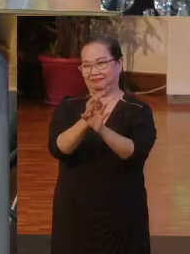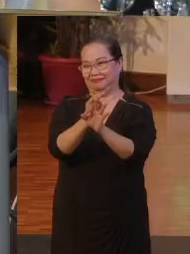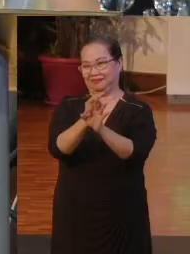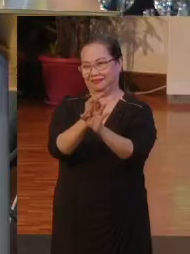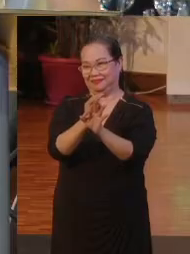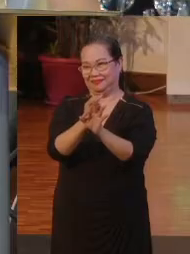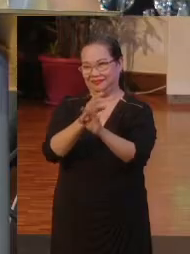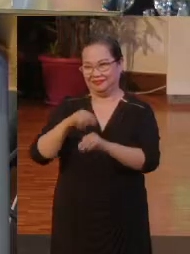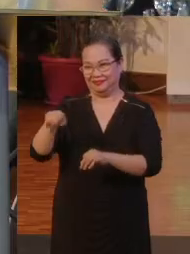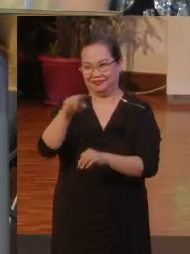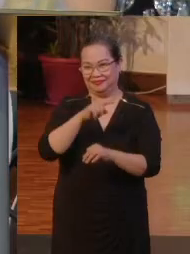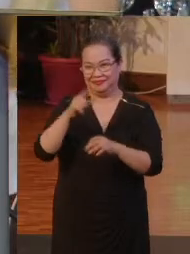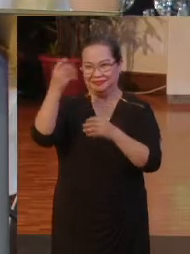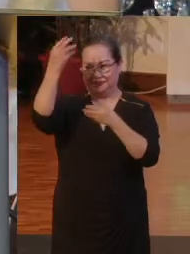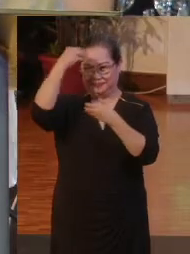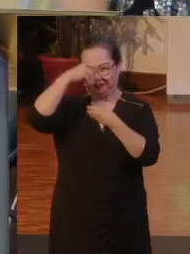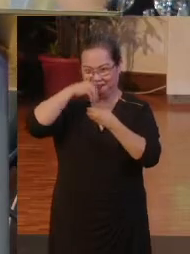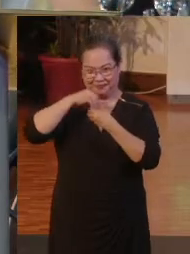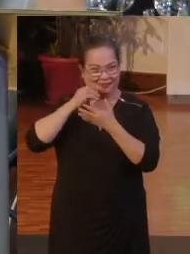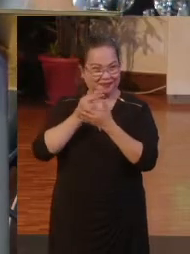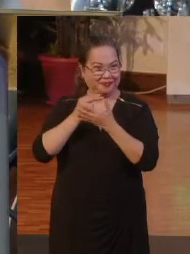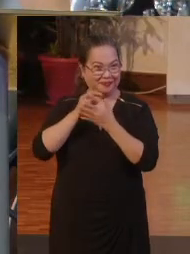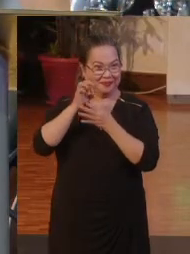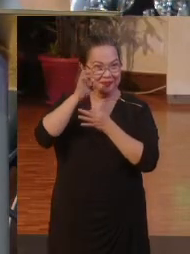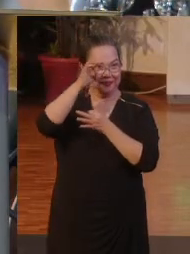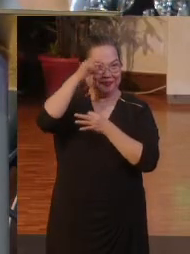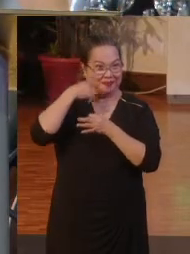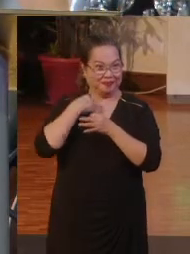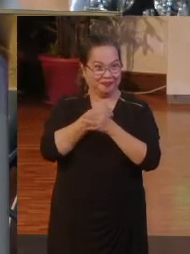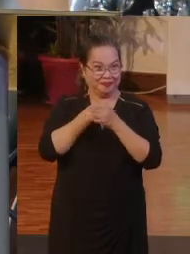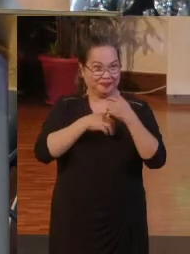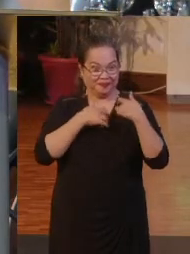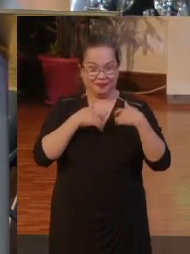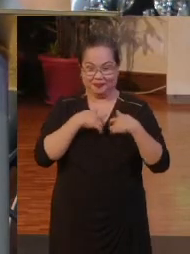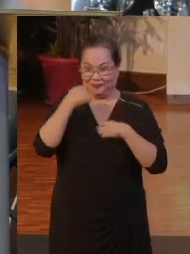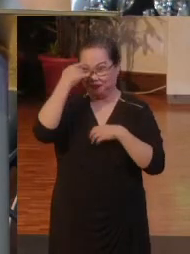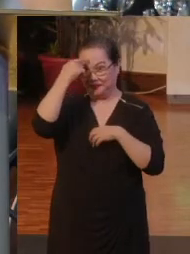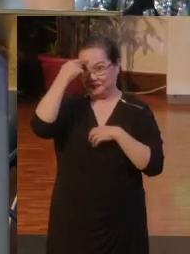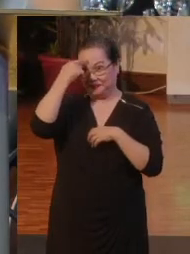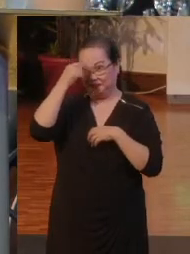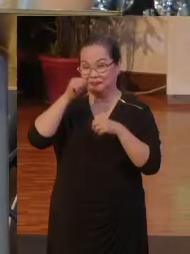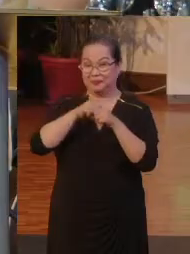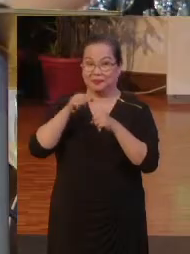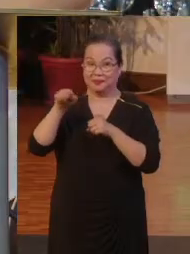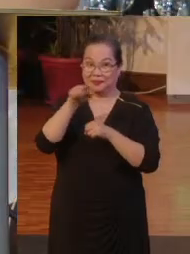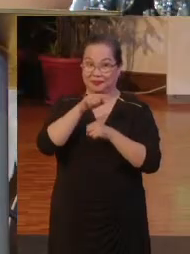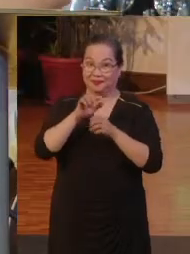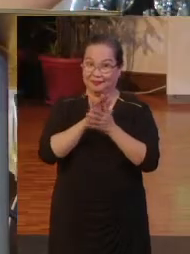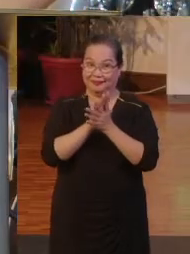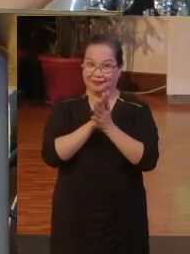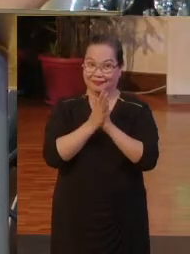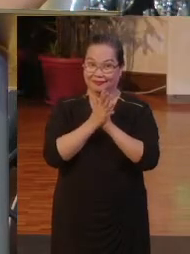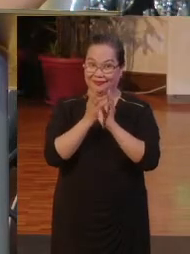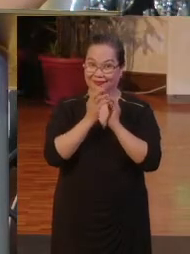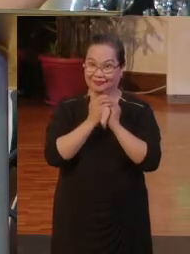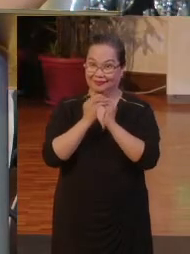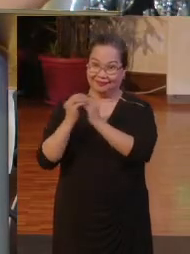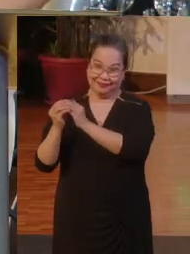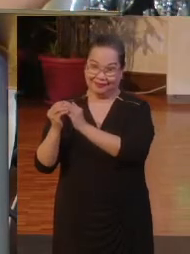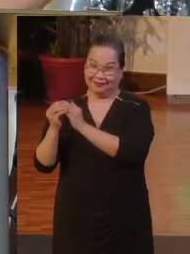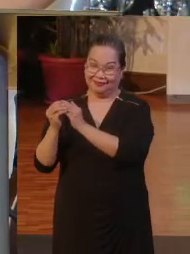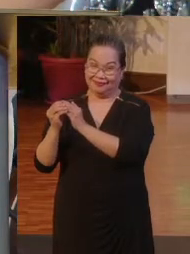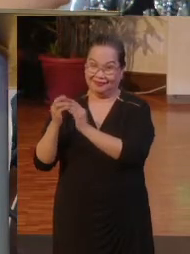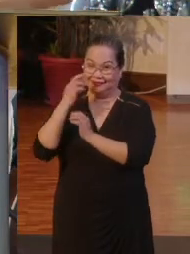sa pananahan ng kanyang diwang banal sa ating mga puso't isipan upang tayo ay kanyang gabayan. Ang sabi sa